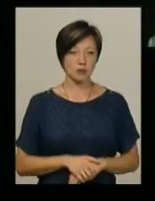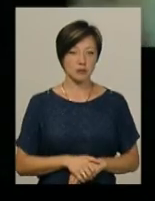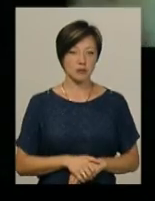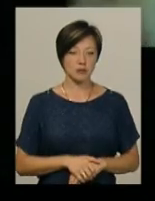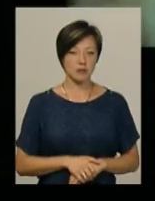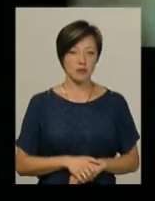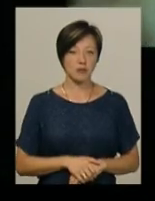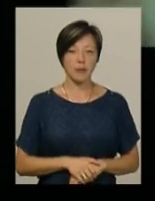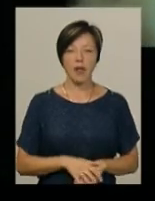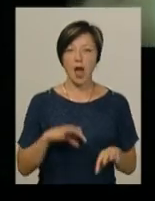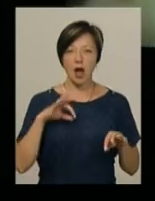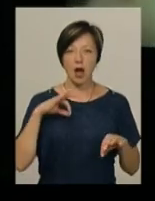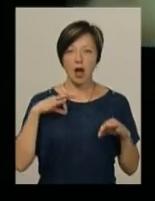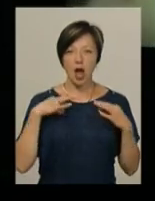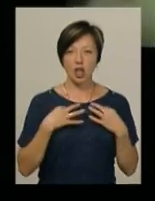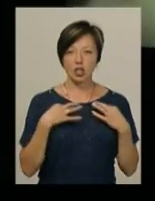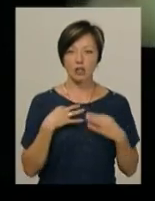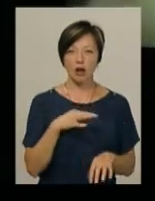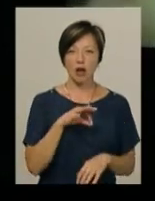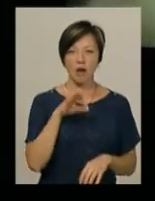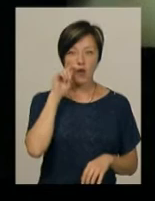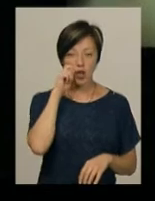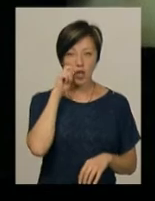Галичина, Волинь, Холмщина